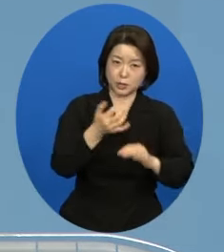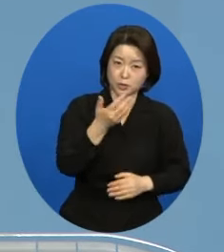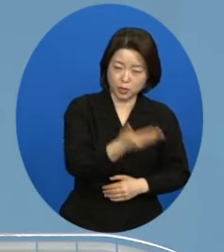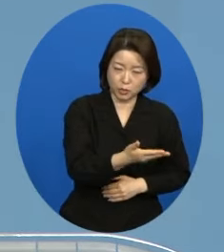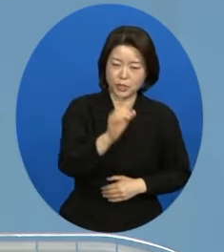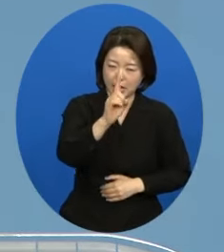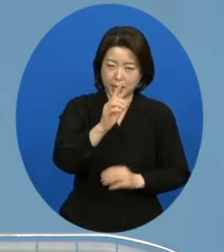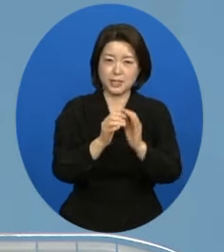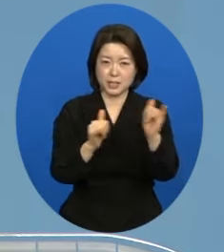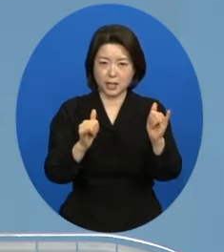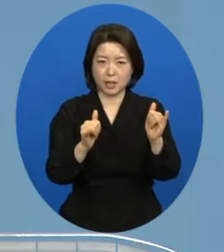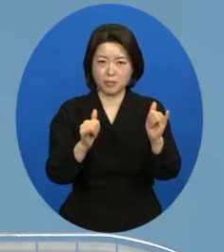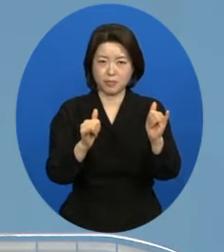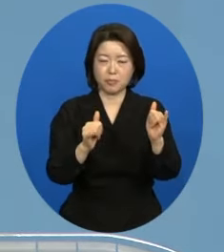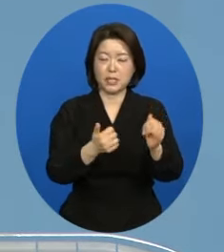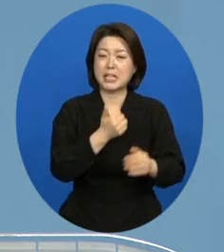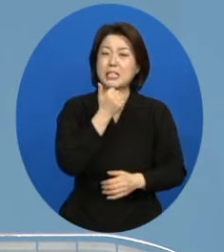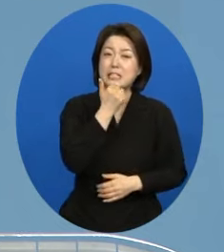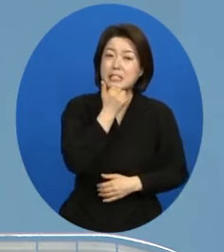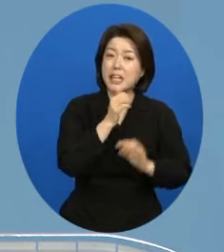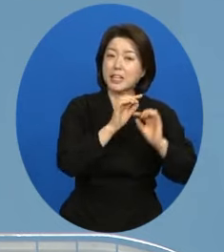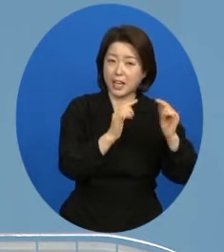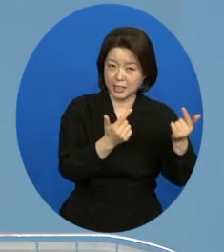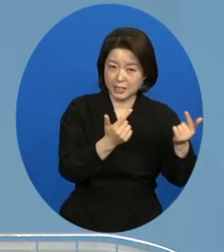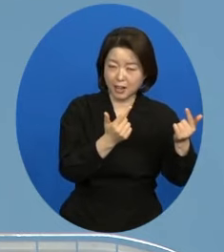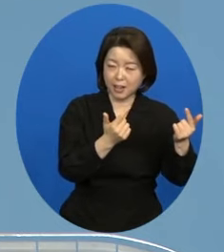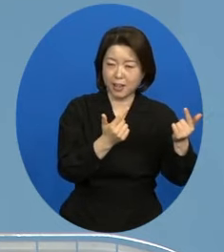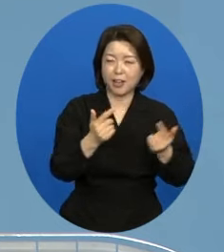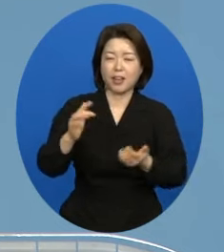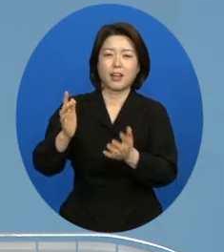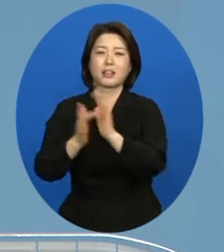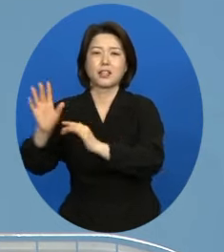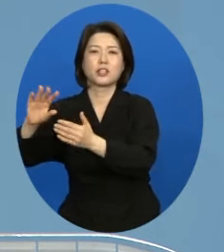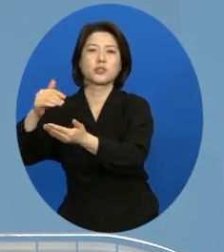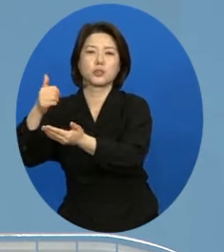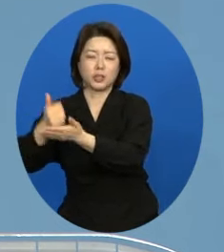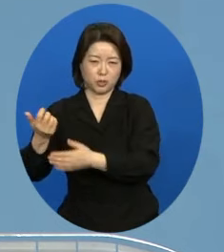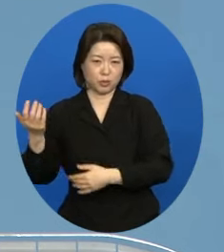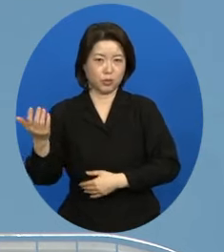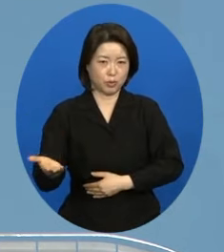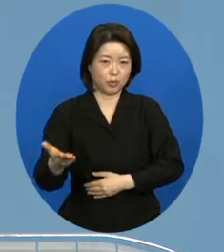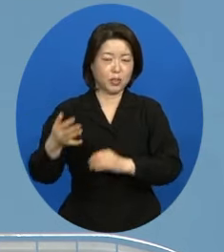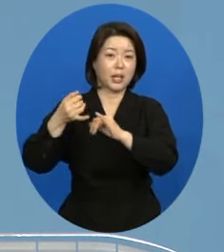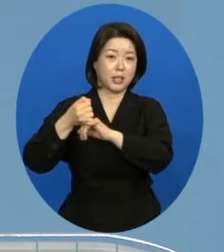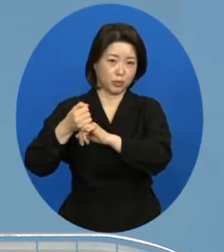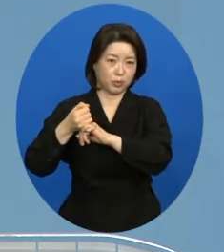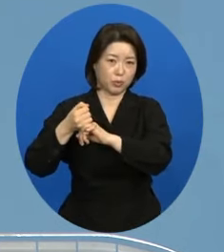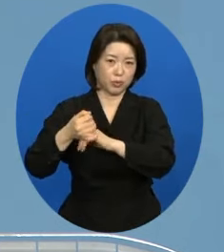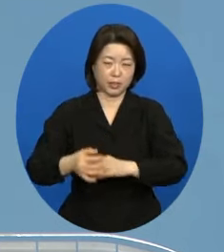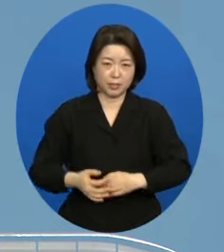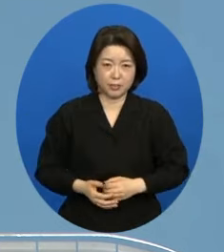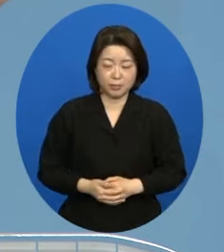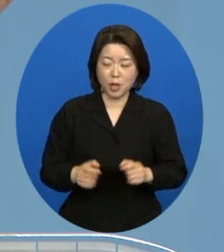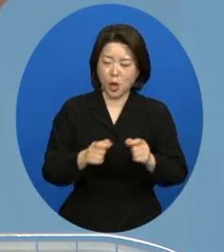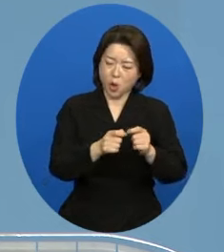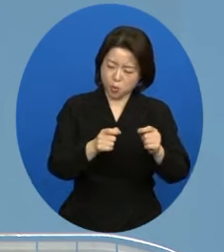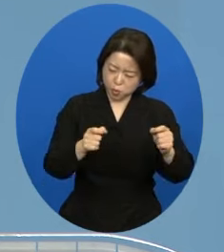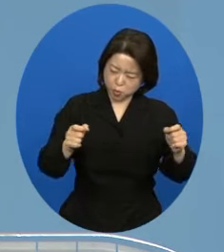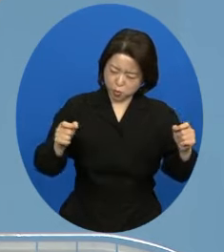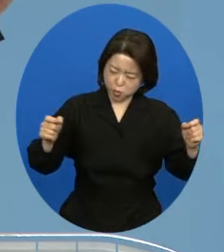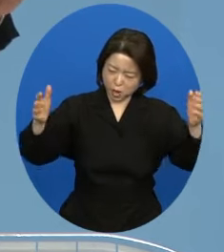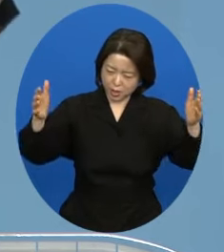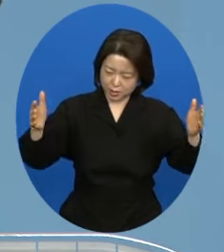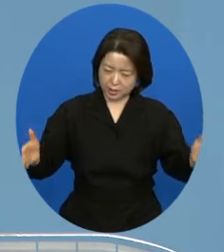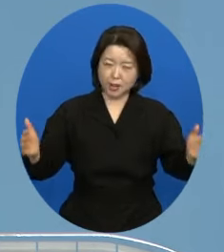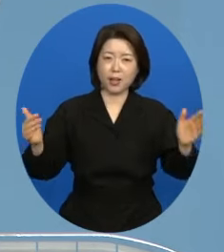사람이 단지 이삭이 아니고 누구예요 그리스도를 줄 것이다라고 약속하셨는데 그 오랜 기간이 지나고